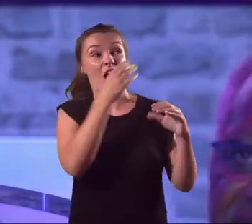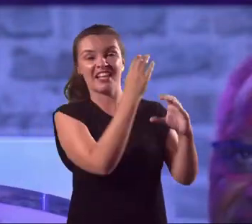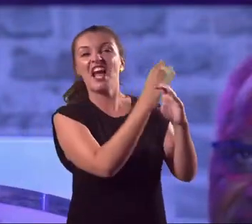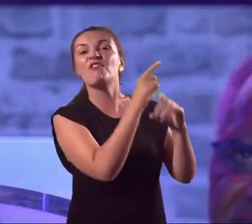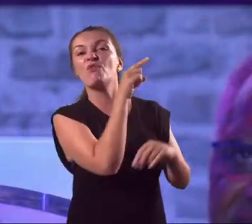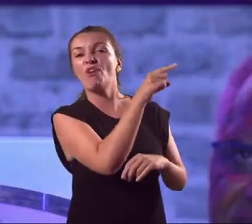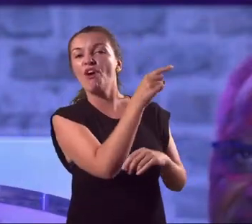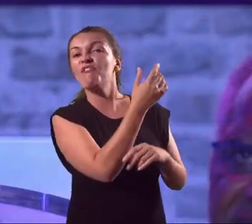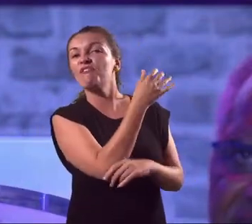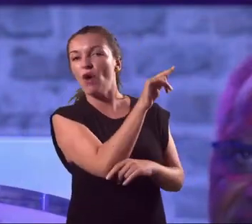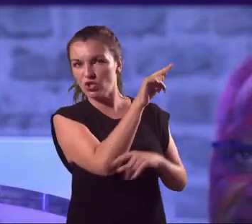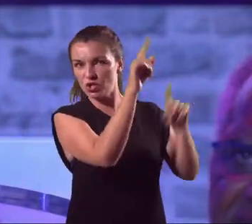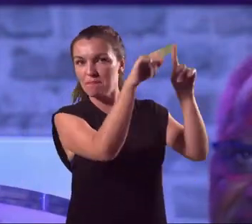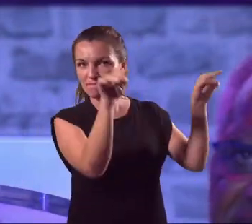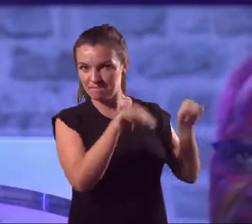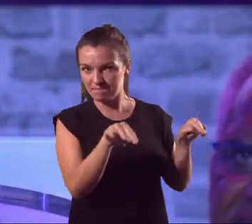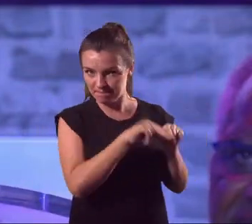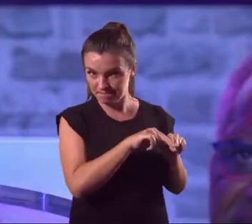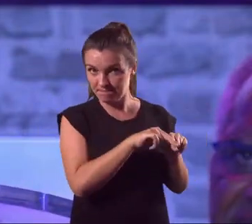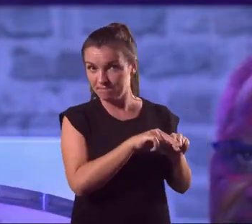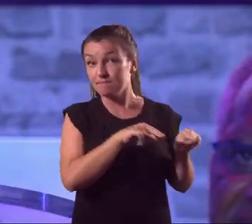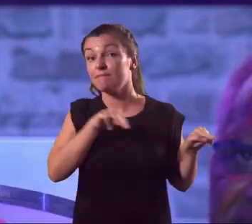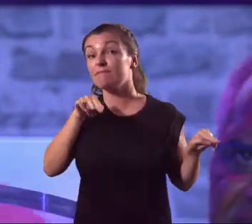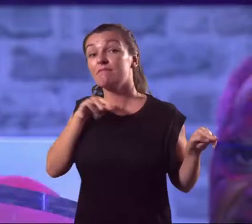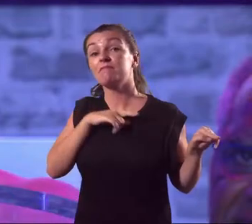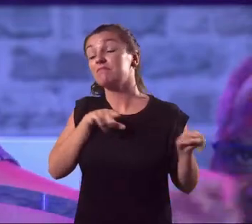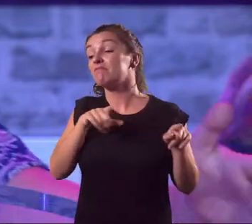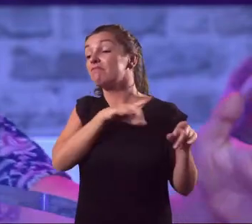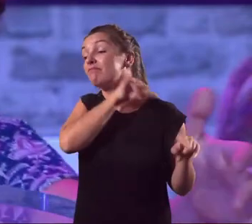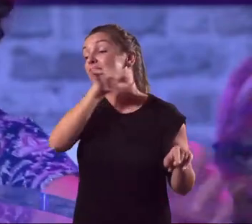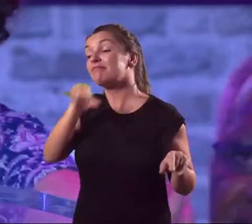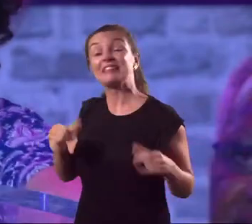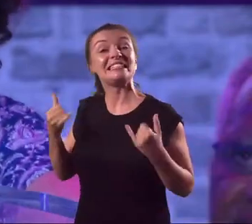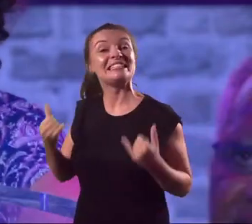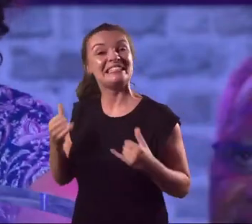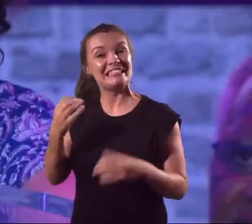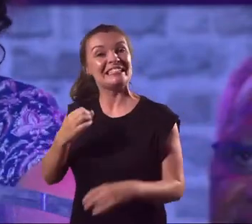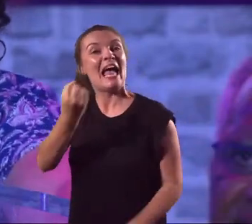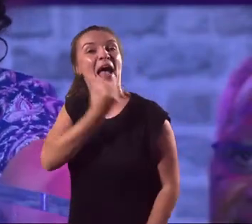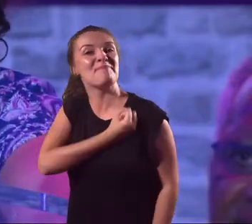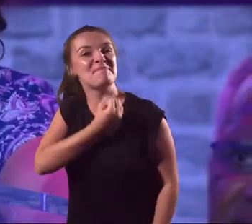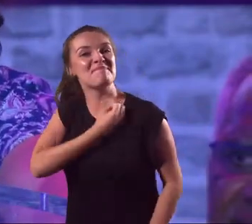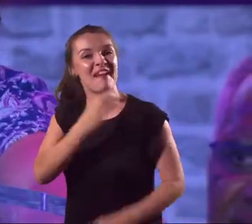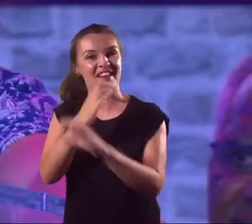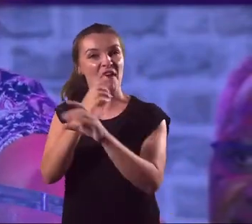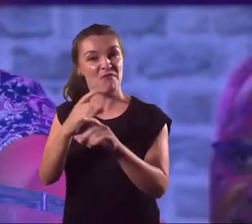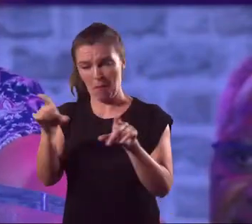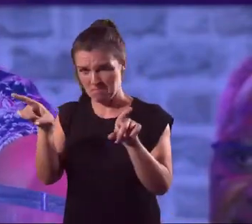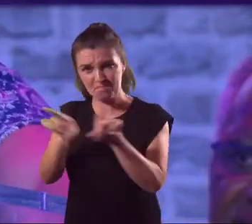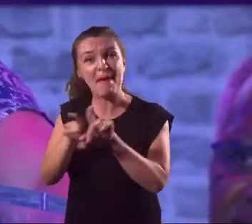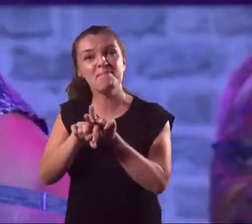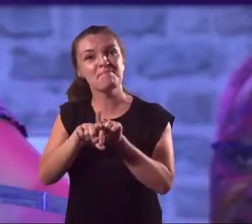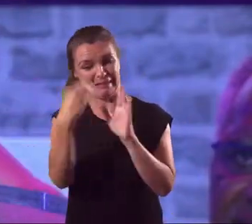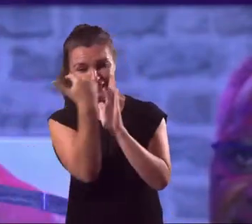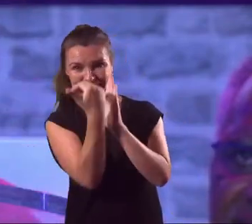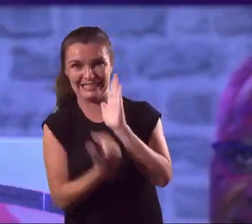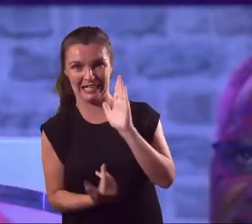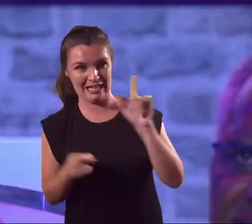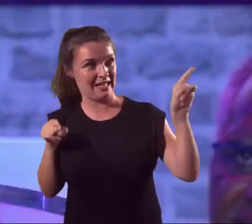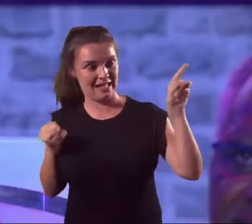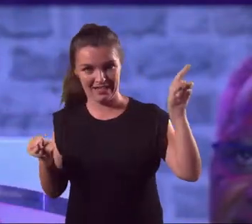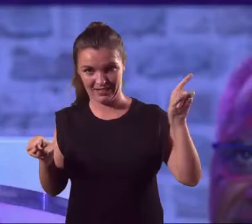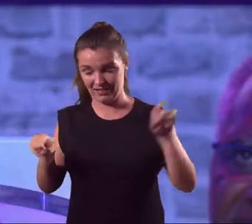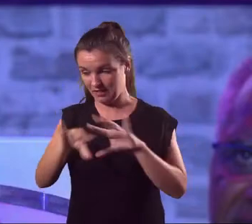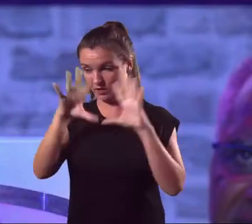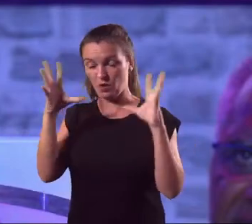France, métropole, dans l'Hexagone, et dans un Carrefour aux Abîmes, ici en Guadeloupe. Nous avons acheté